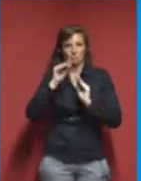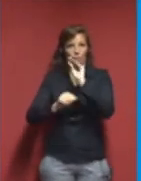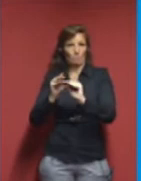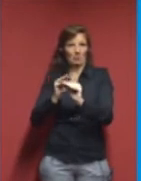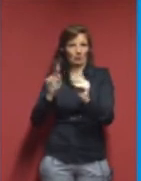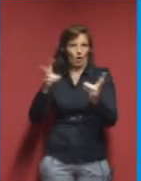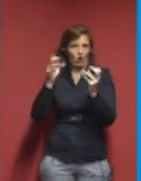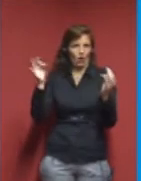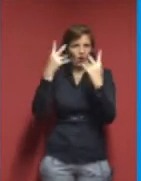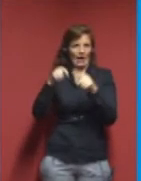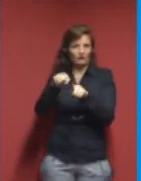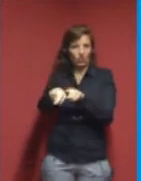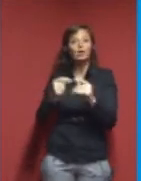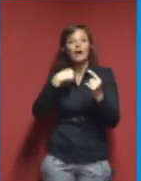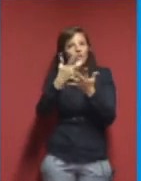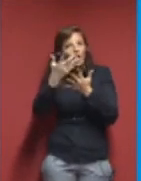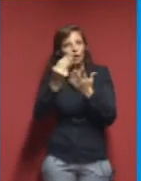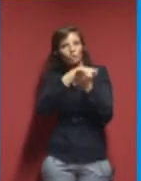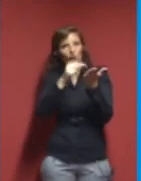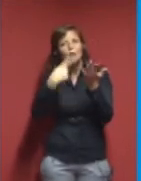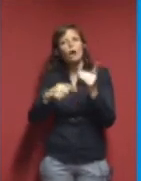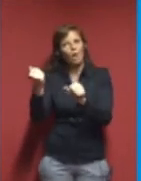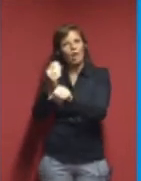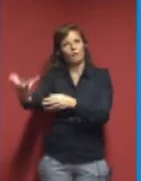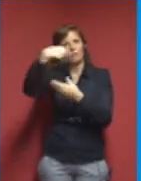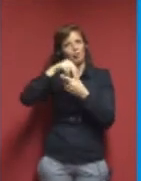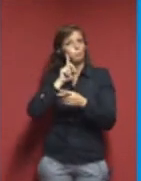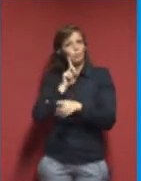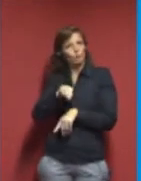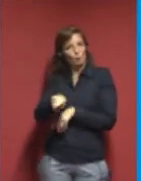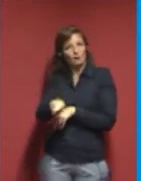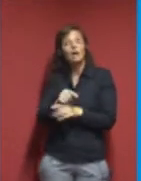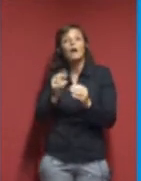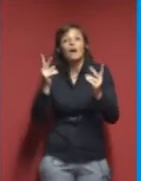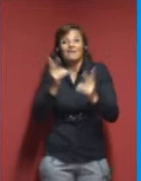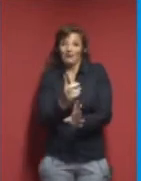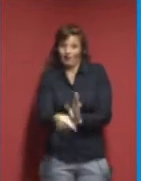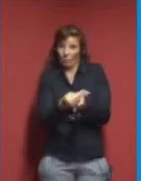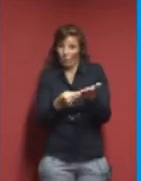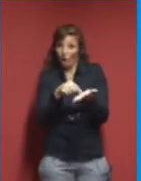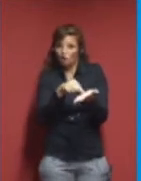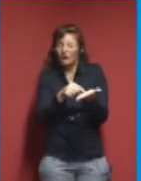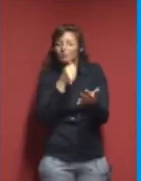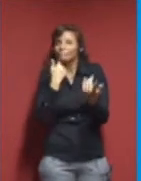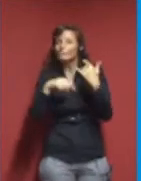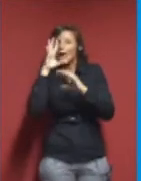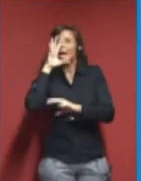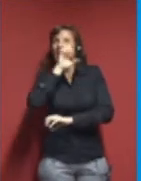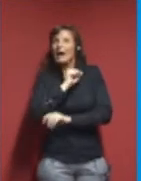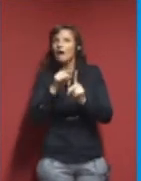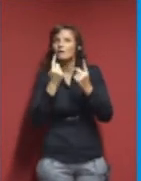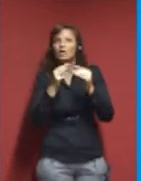vi parlerò di questo progetto a cui lui anche ha lavorato per comprendere come si può aiutare le